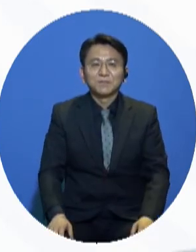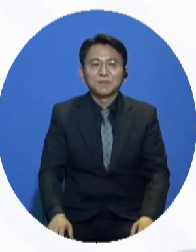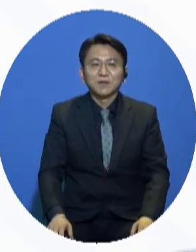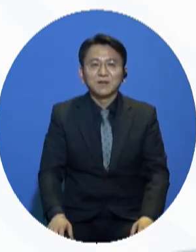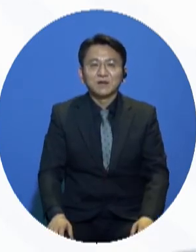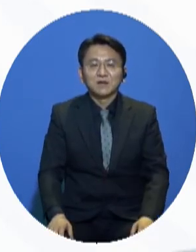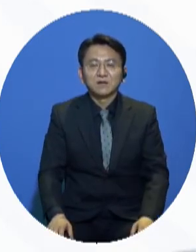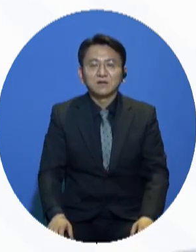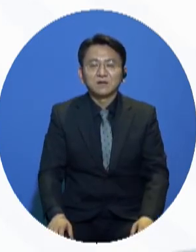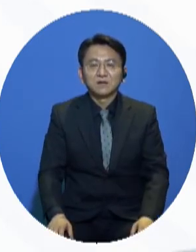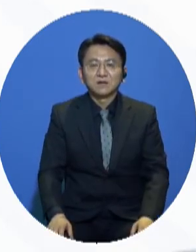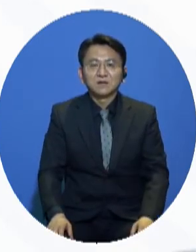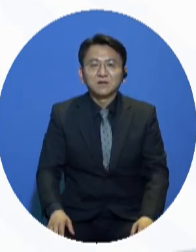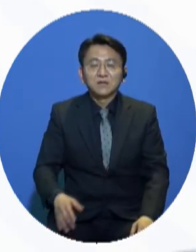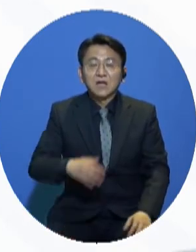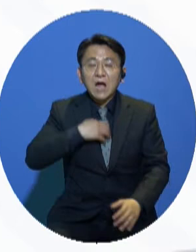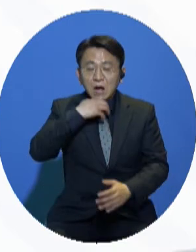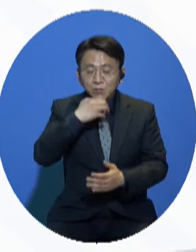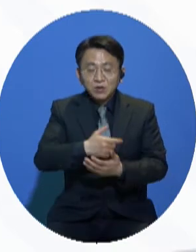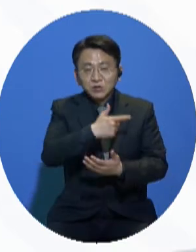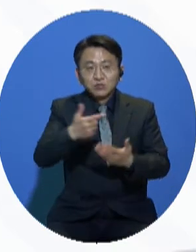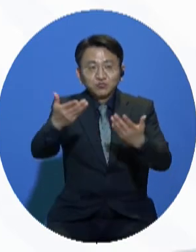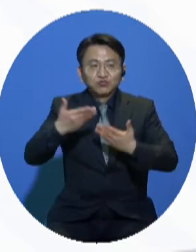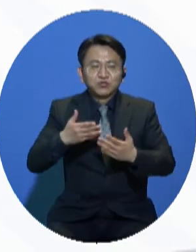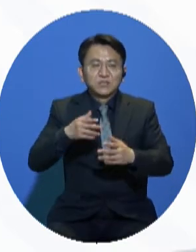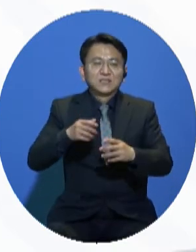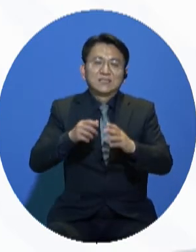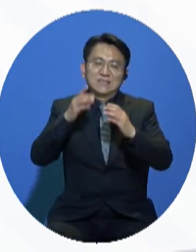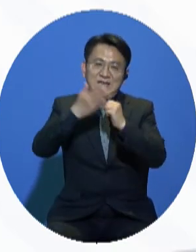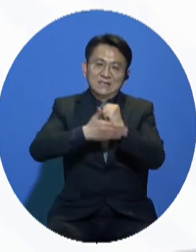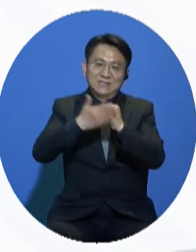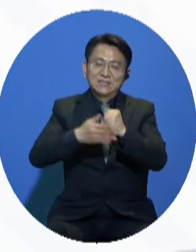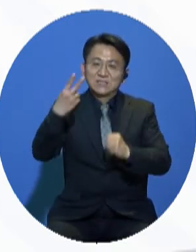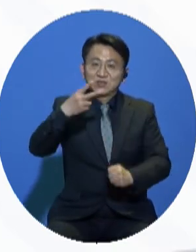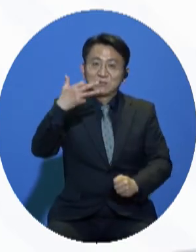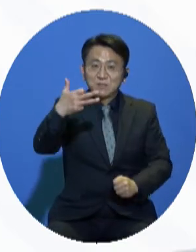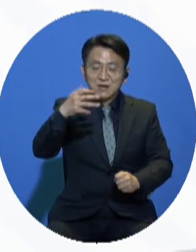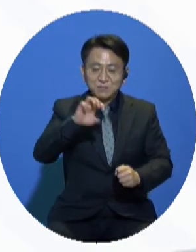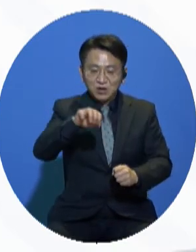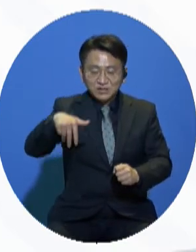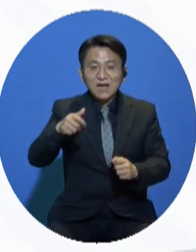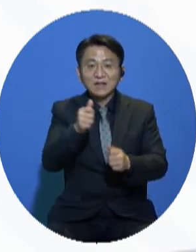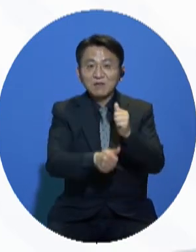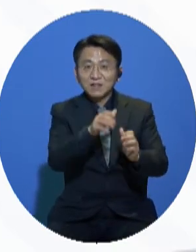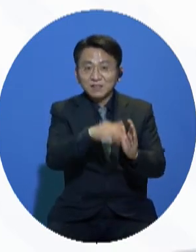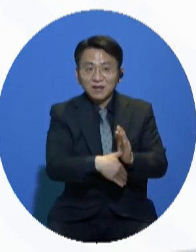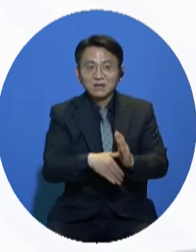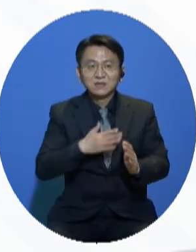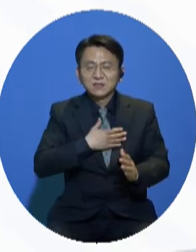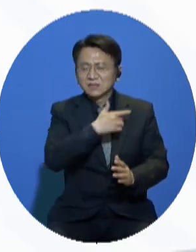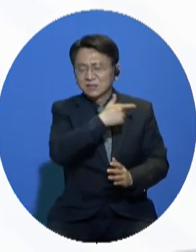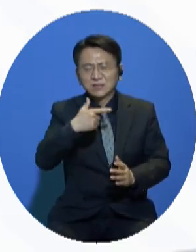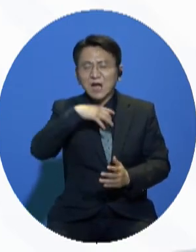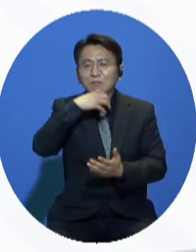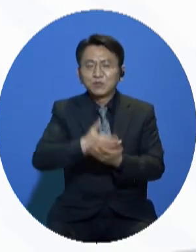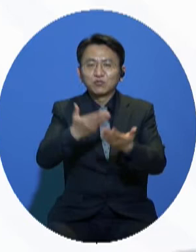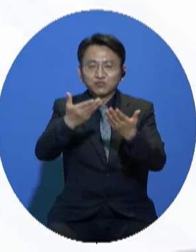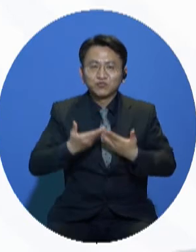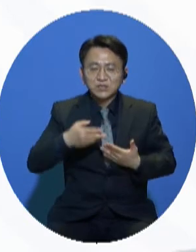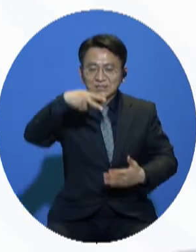하겠습니다. 우리에게 큰 감화를 주는 사진입니다. 2018 평창 대회에서 우리에게 큰 감명을